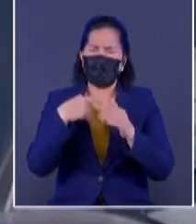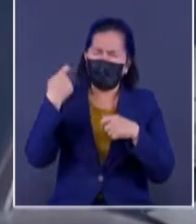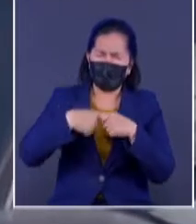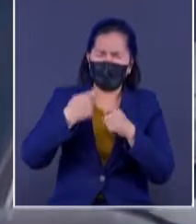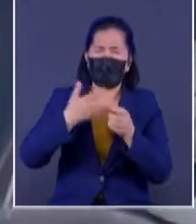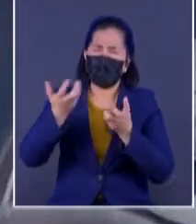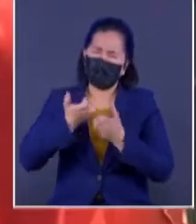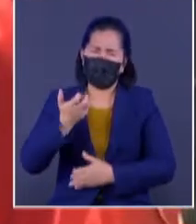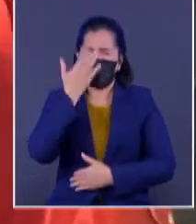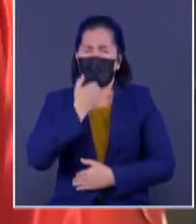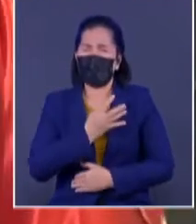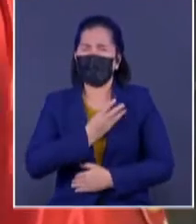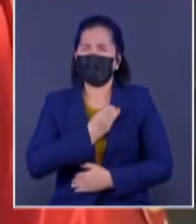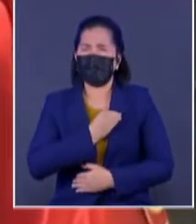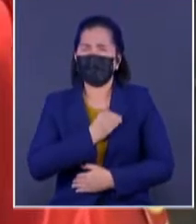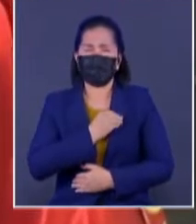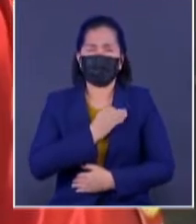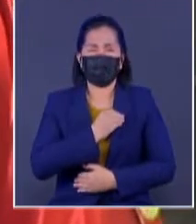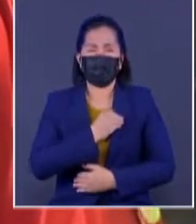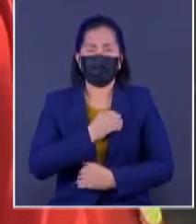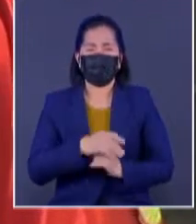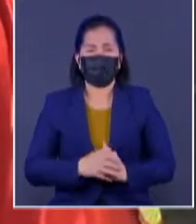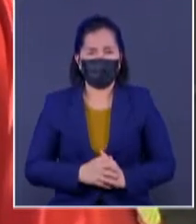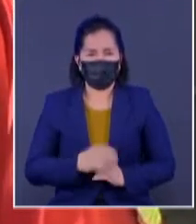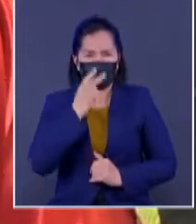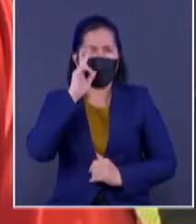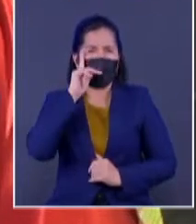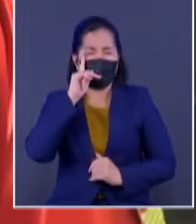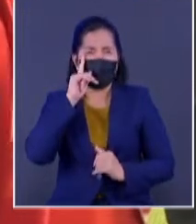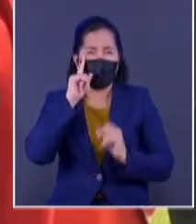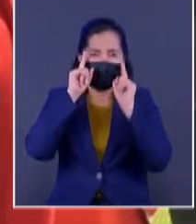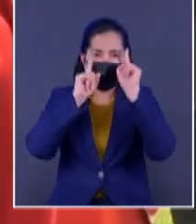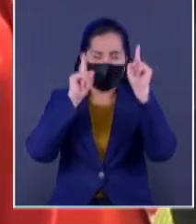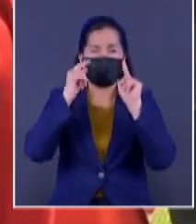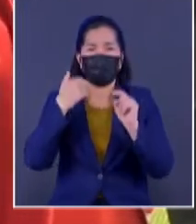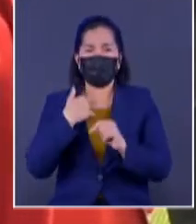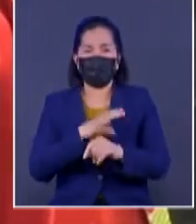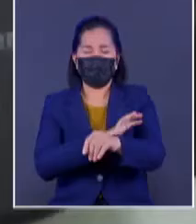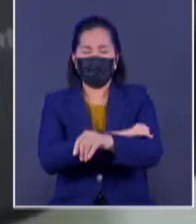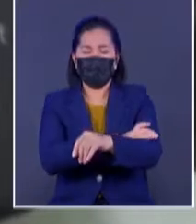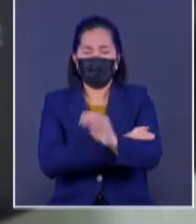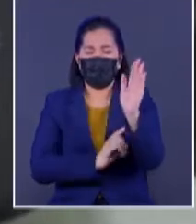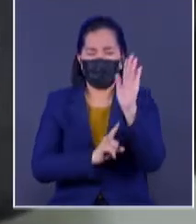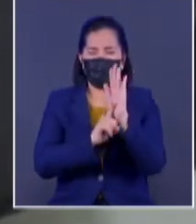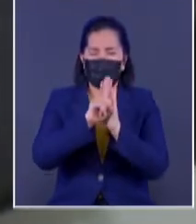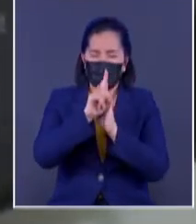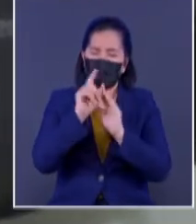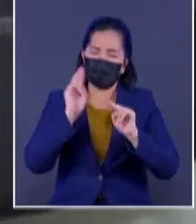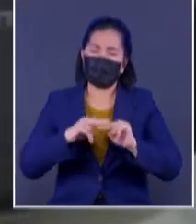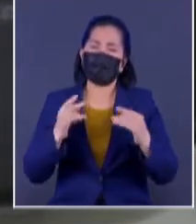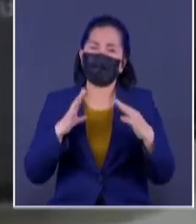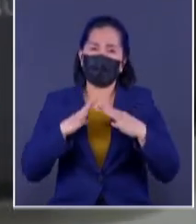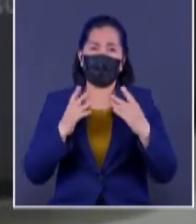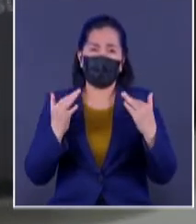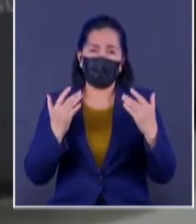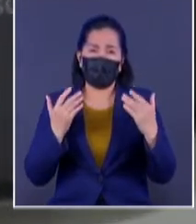ครับ บางทีแบบตื่นเต้นไงกลัวเข็มด้วยนะคะหรือว่าอาจจะแบบดูข่าวเยอะไปหน่อยก็เนี่ยค่ะความดันสูงเกินไปเลยต้องนั่งพักผ่อน